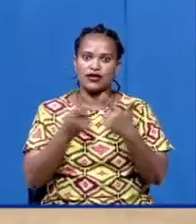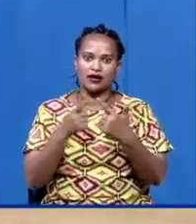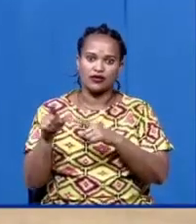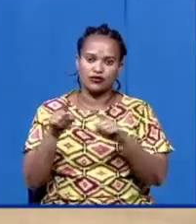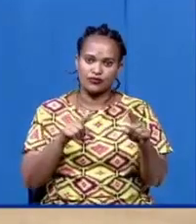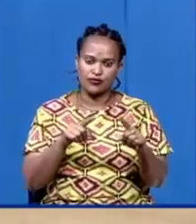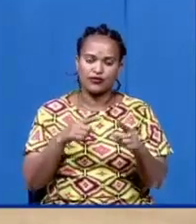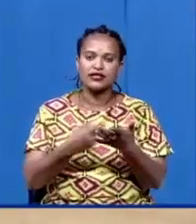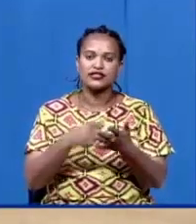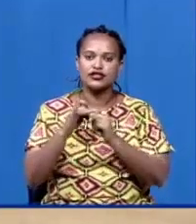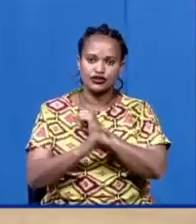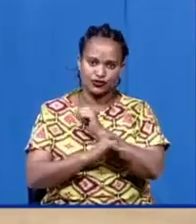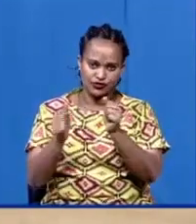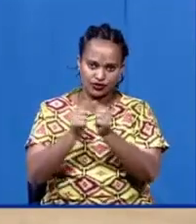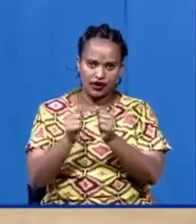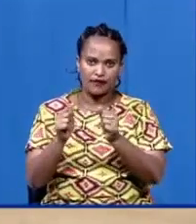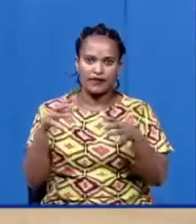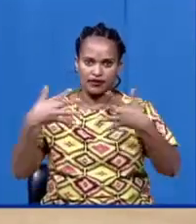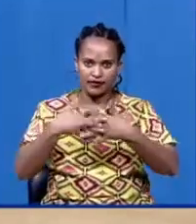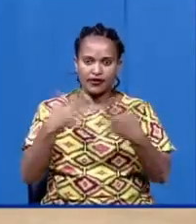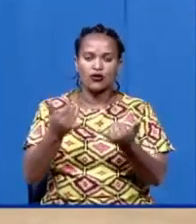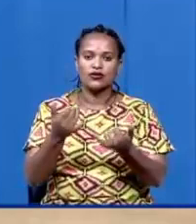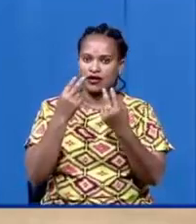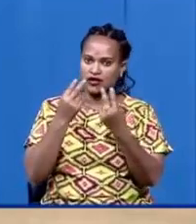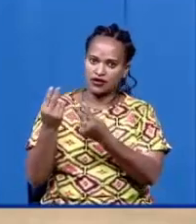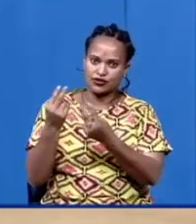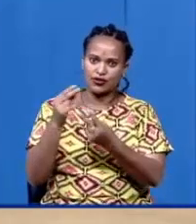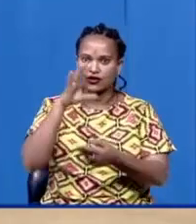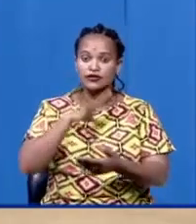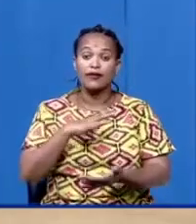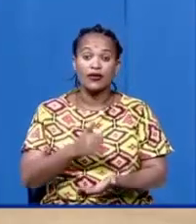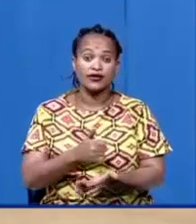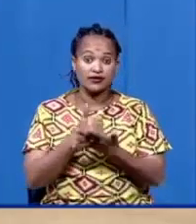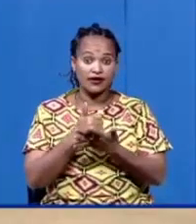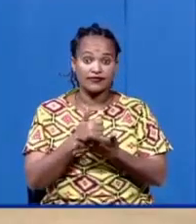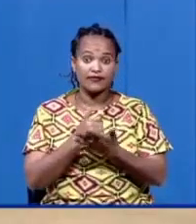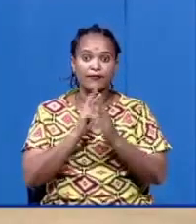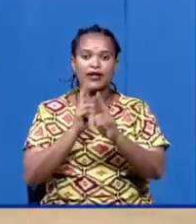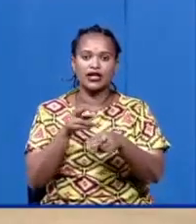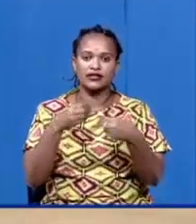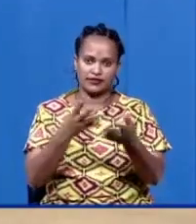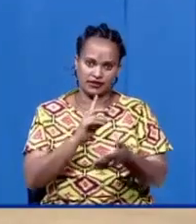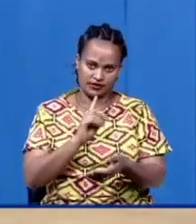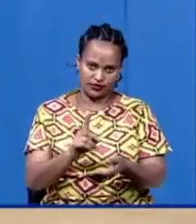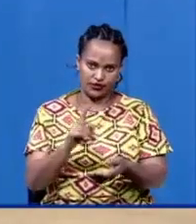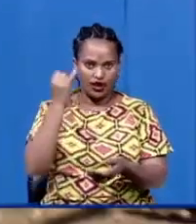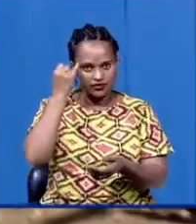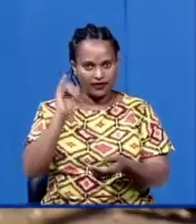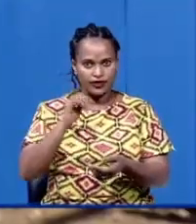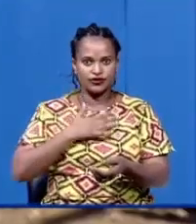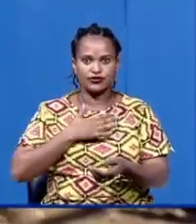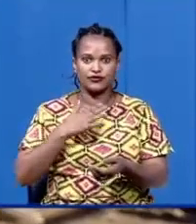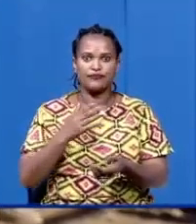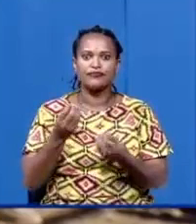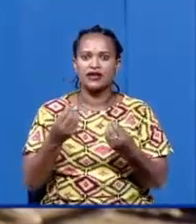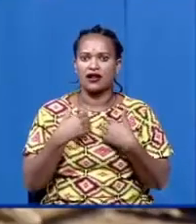ደግሞ እነዚህ ድርጅቶች ጋር በመተባበር አሁን ላይ የናቸው የሰባዊ ድጋፍ ምላሽ ለመስጠት ነው ሐሳባችን ማለት ምን